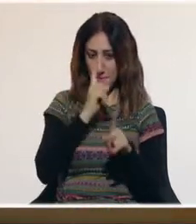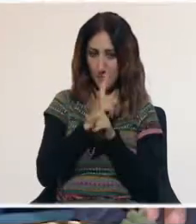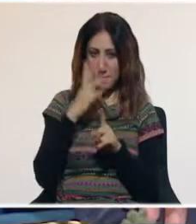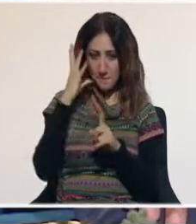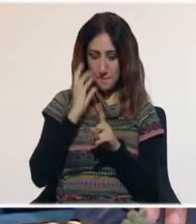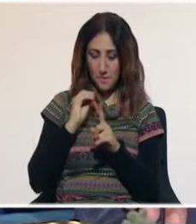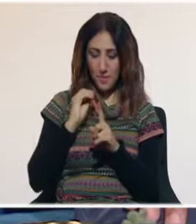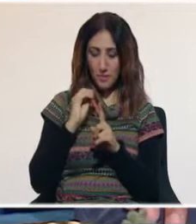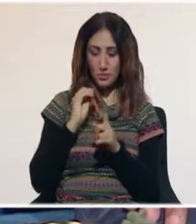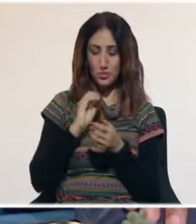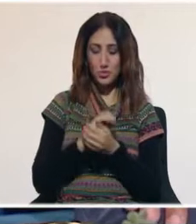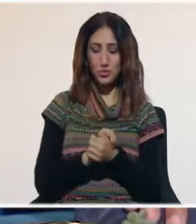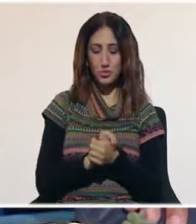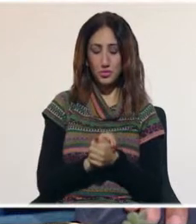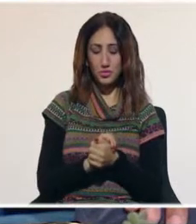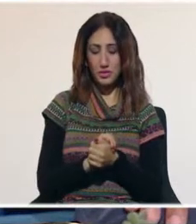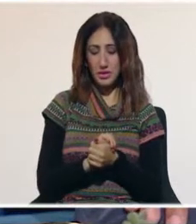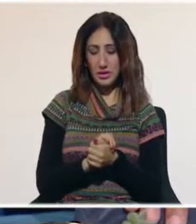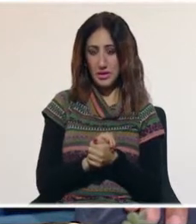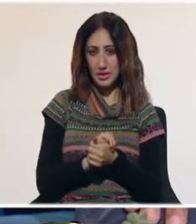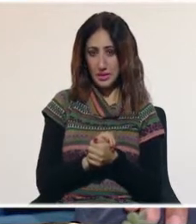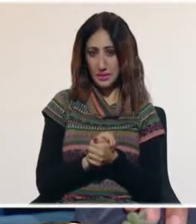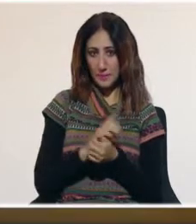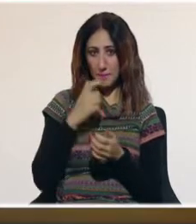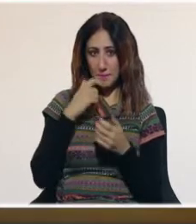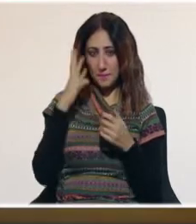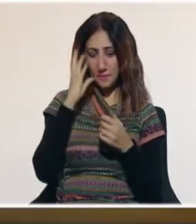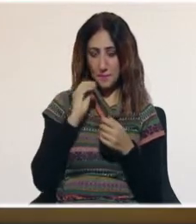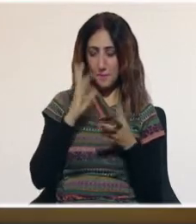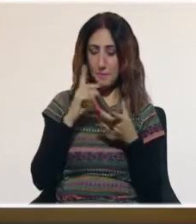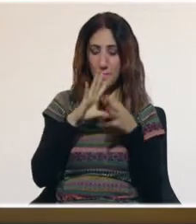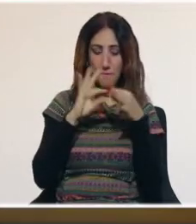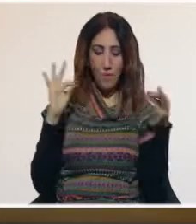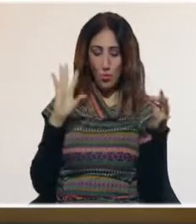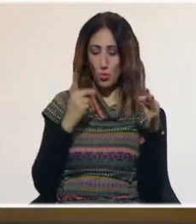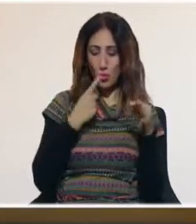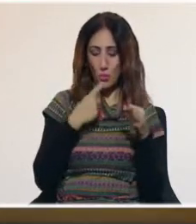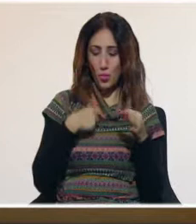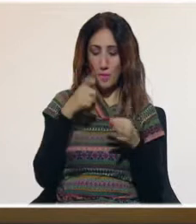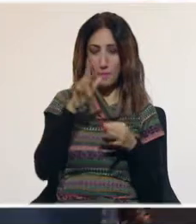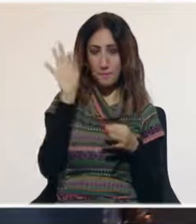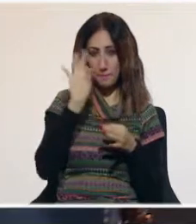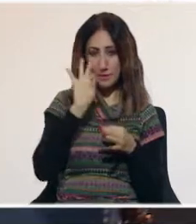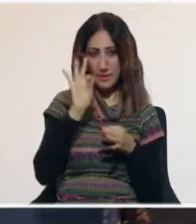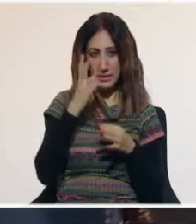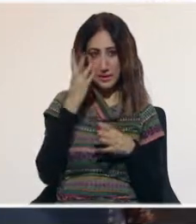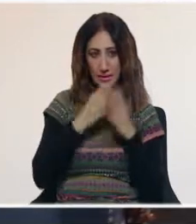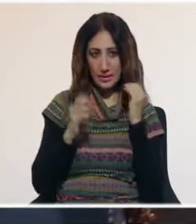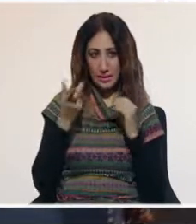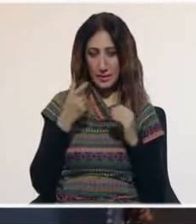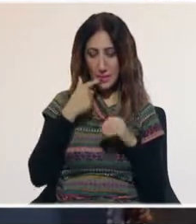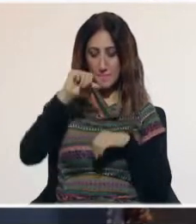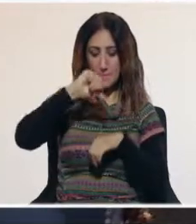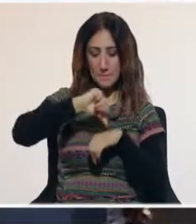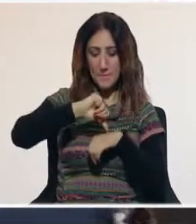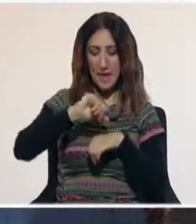النهارده. الله يخليك، ربنا يسعدك يا رب. الله يسعدك، الله يرضى عليك. احكي لي يا حاجه كريمه، انت منين بقى وحكايتك؟ تبع مركز بدر.